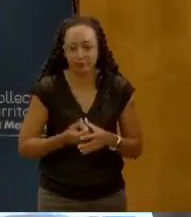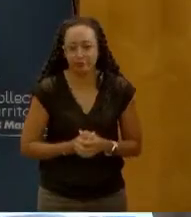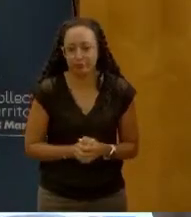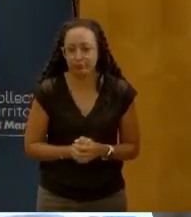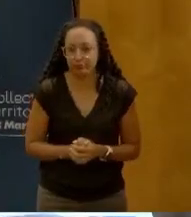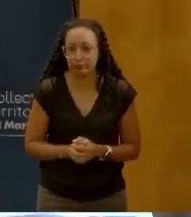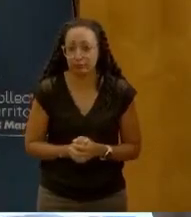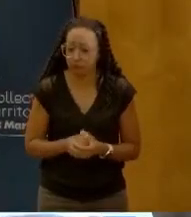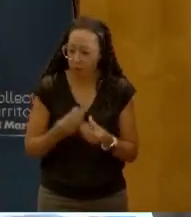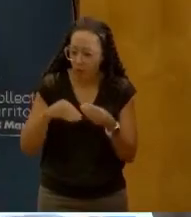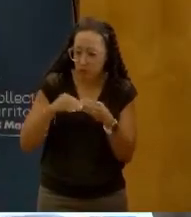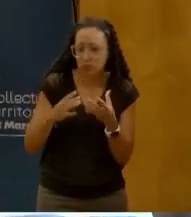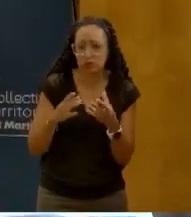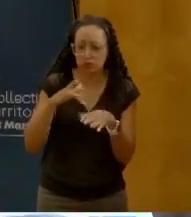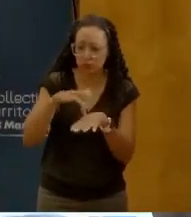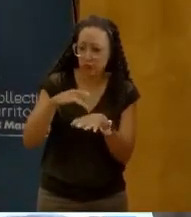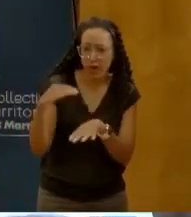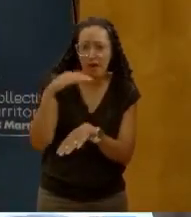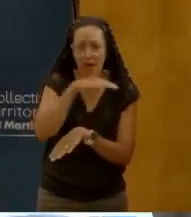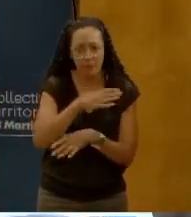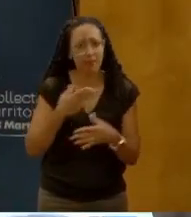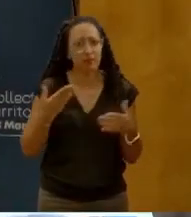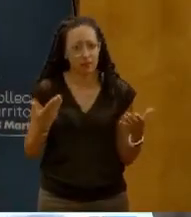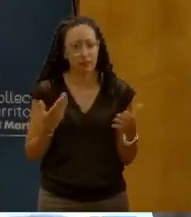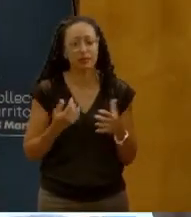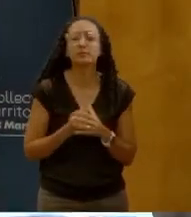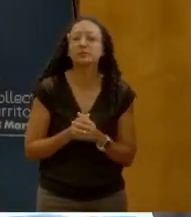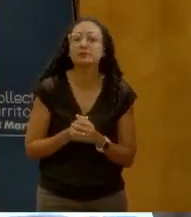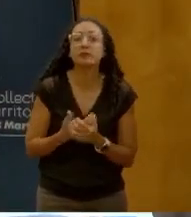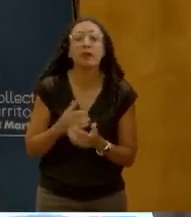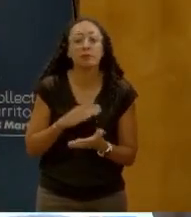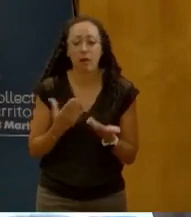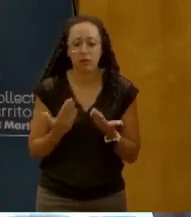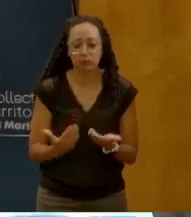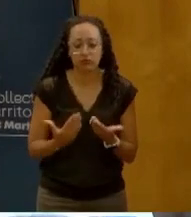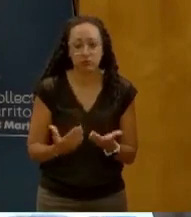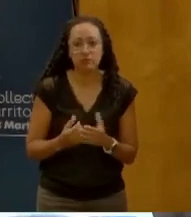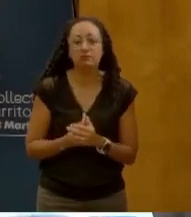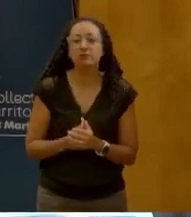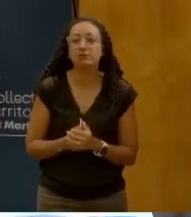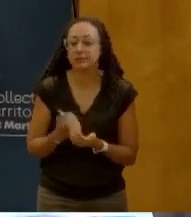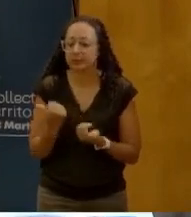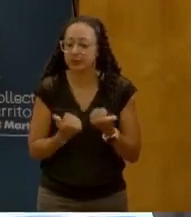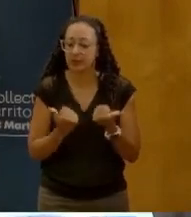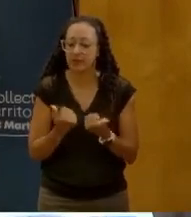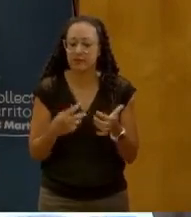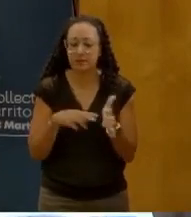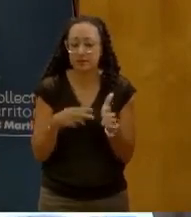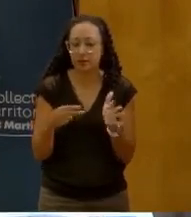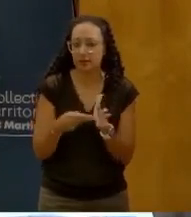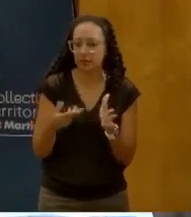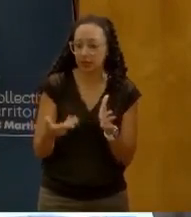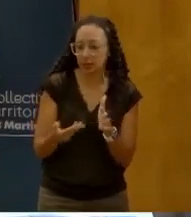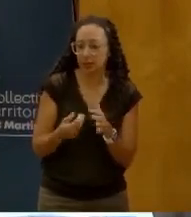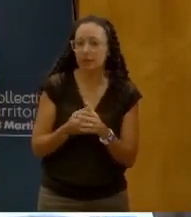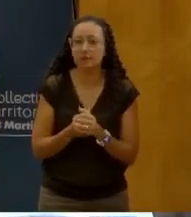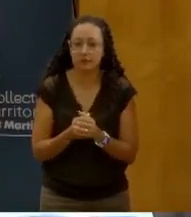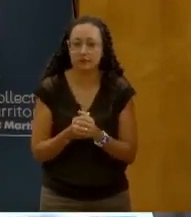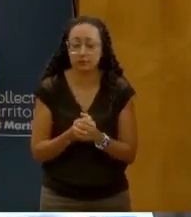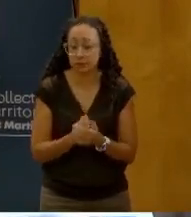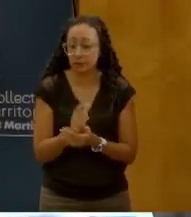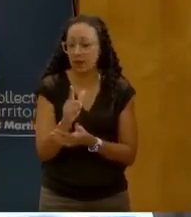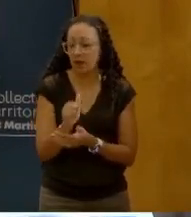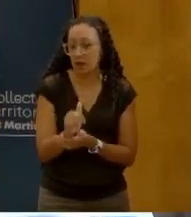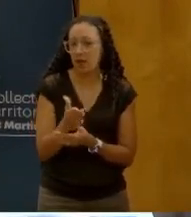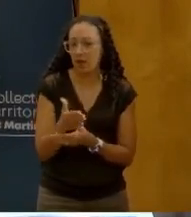très rapidement parce que je vous informe que actuellement nos services techniques du bâtiment disposent